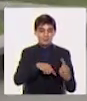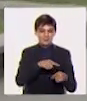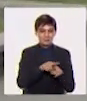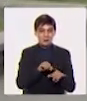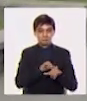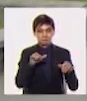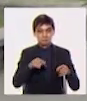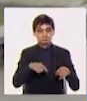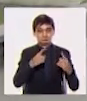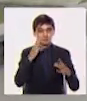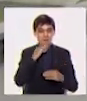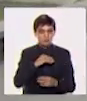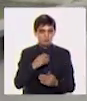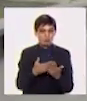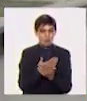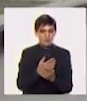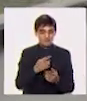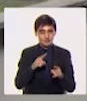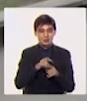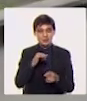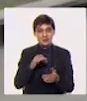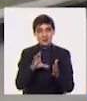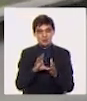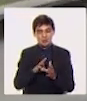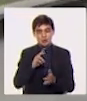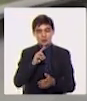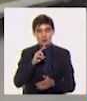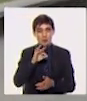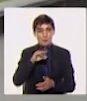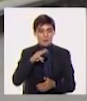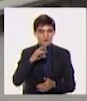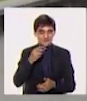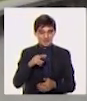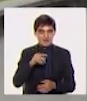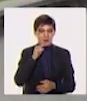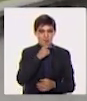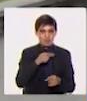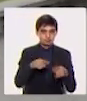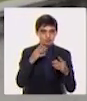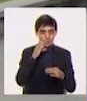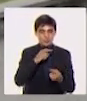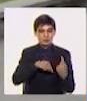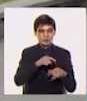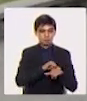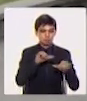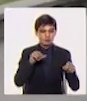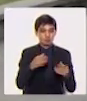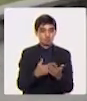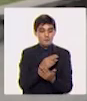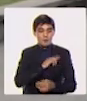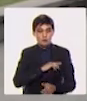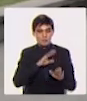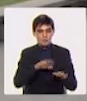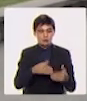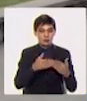өсудің жаңа мүмкіндігі. Электронды коммерция экономиканың өсуімен бизнестің дамуына тың серпін беріп, жаңа жұмыс орындарын ашуға